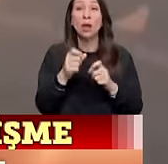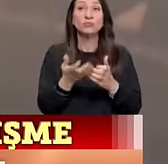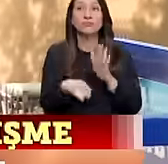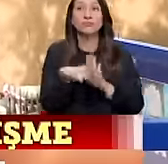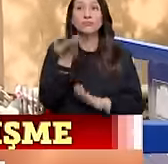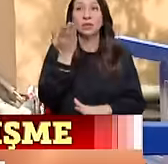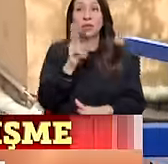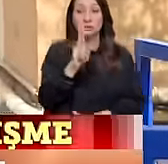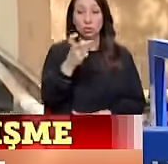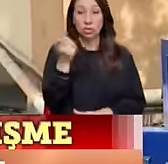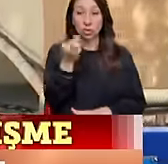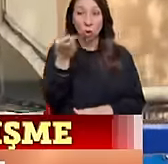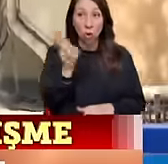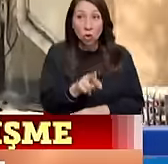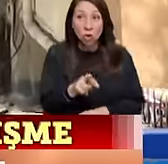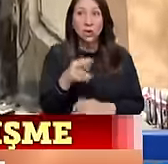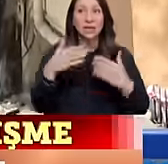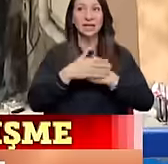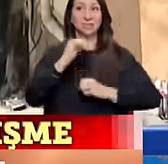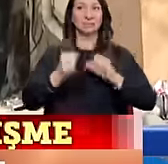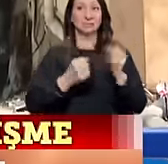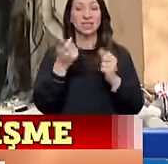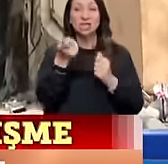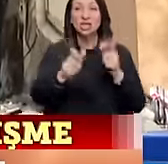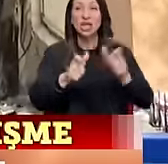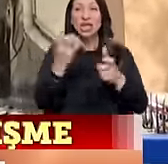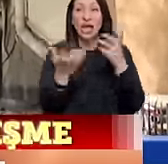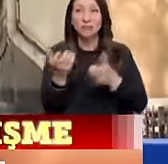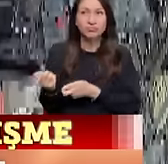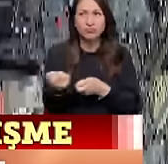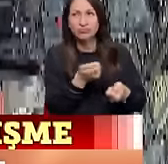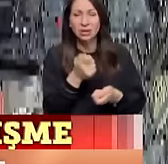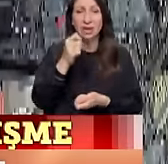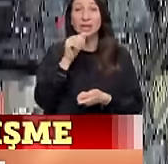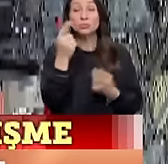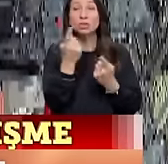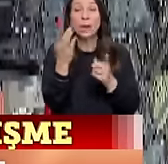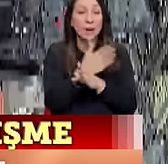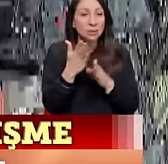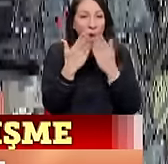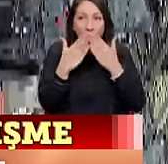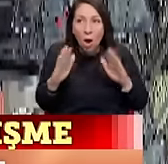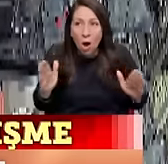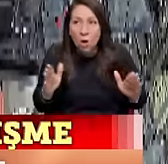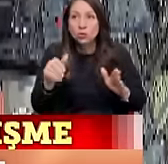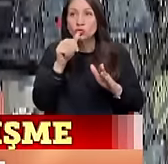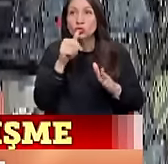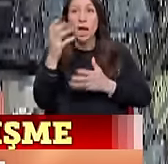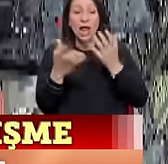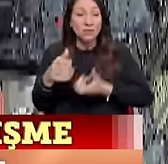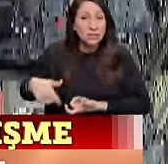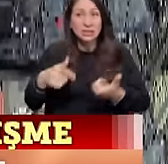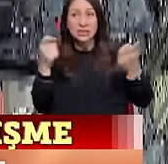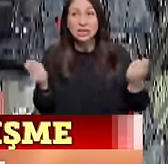giderek artıyor. 29 kişinin hayatını kaybettiği gece kulübünde işçilerin yangına müdahale edebilecek hiçbir teçhizatı yoktu. Suyla alevleri